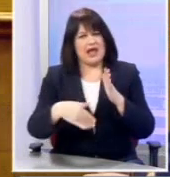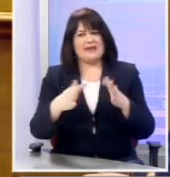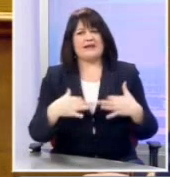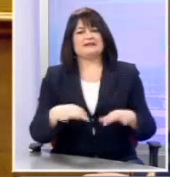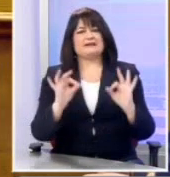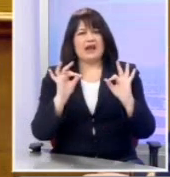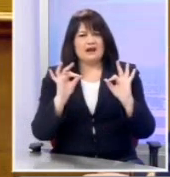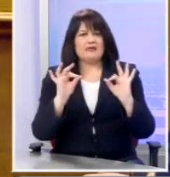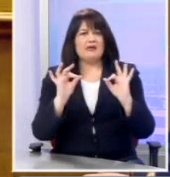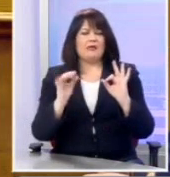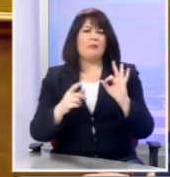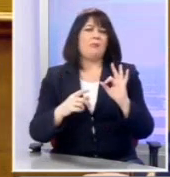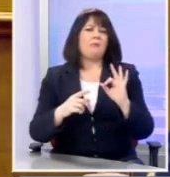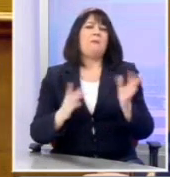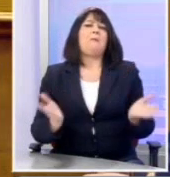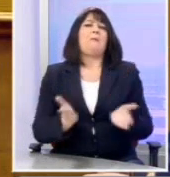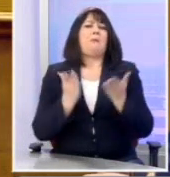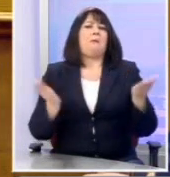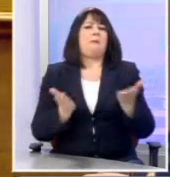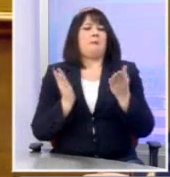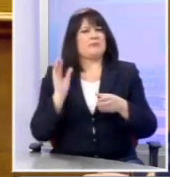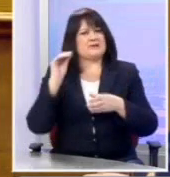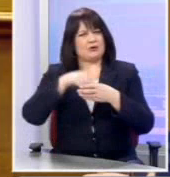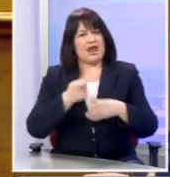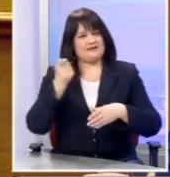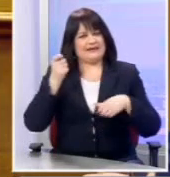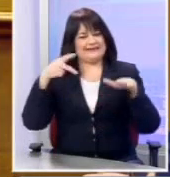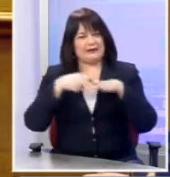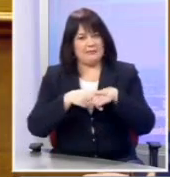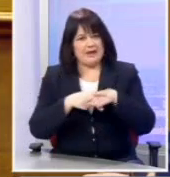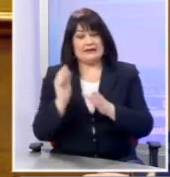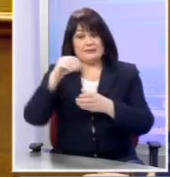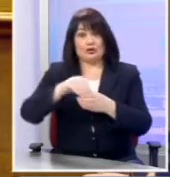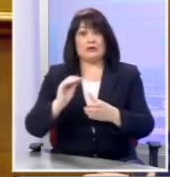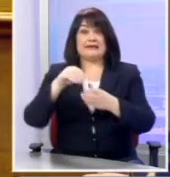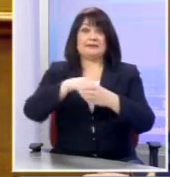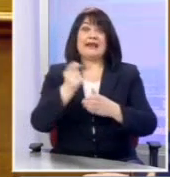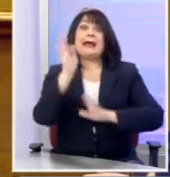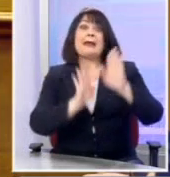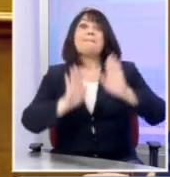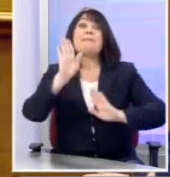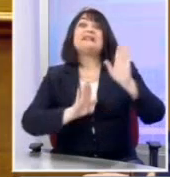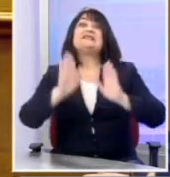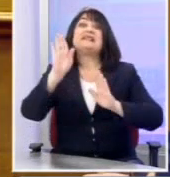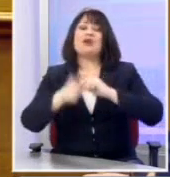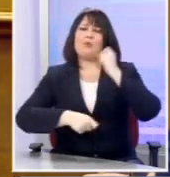την αλόγιστη τότε συμμετοχή των ασφαλιστικών ταμείων στο χρηματιστηριακό